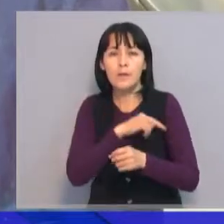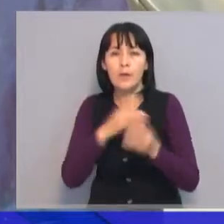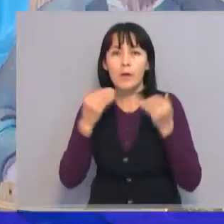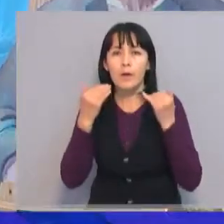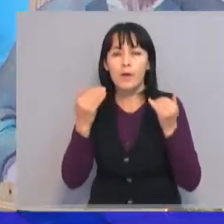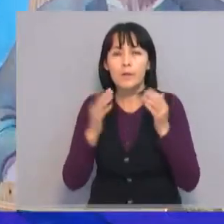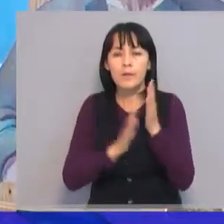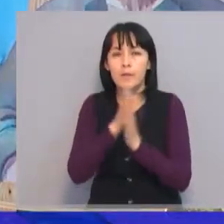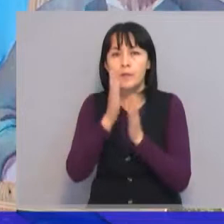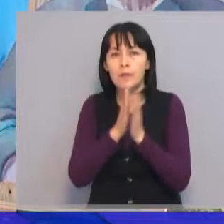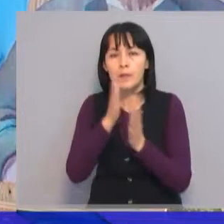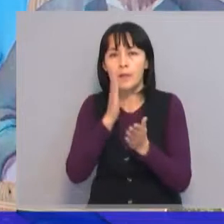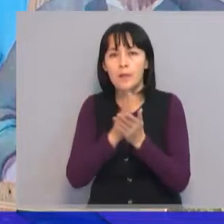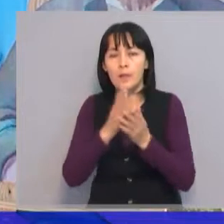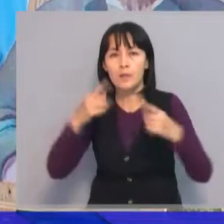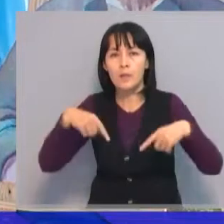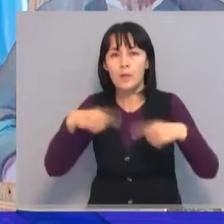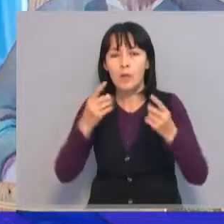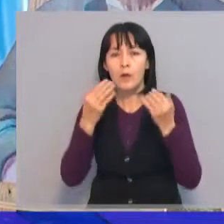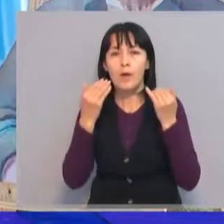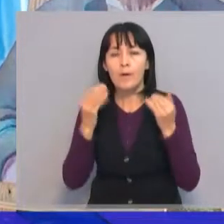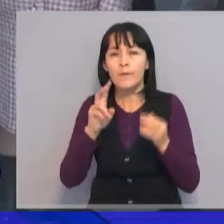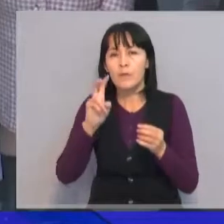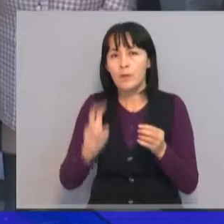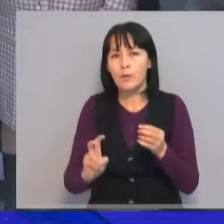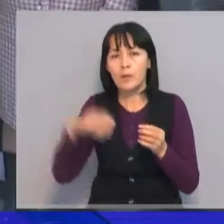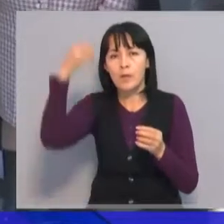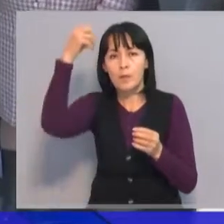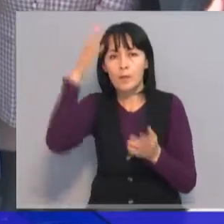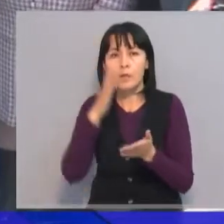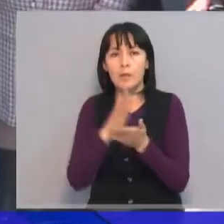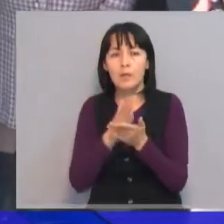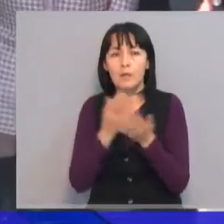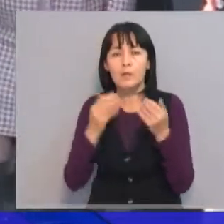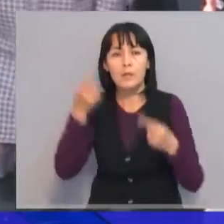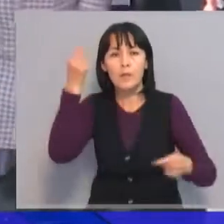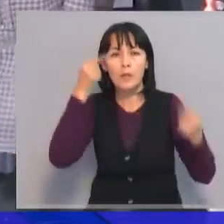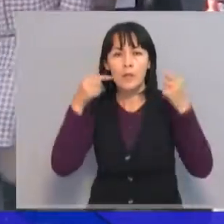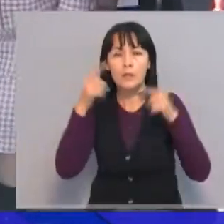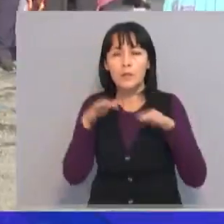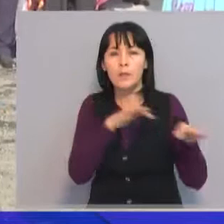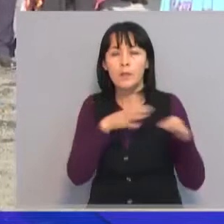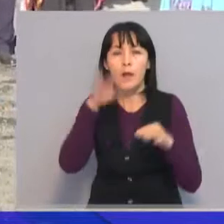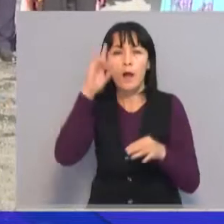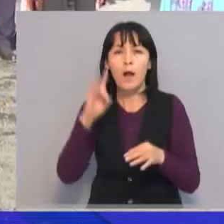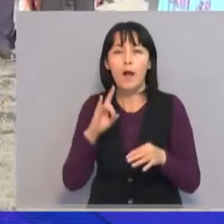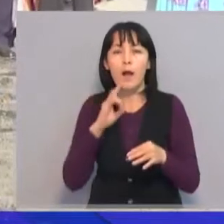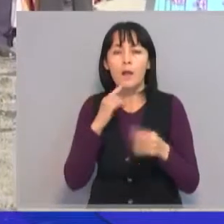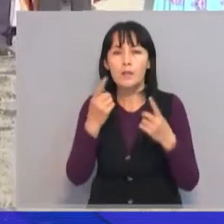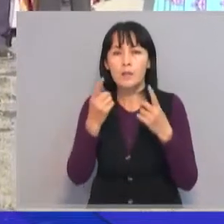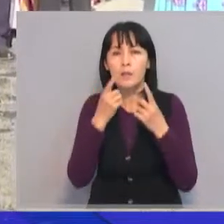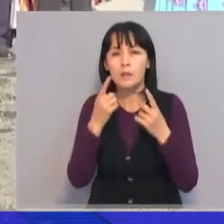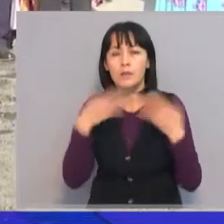благоустройству и озеленению. Установлены осветительные приборы, скамейки и прожекторы. Инициатором идеи стал заслуженный деятель Казахстана, академик